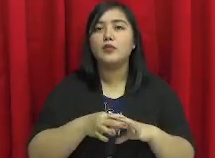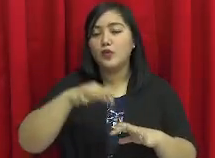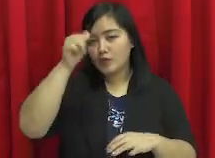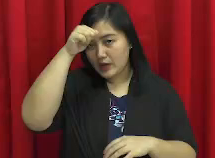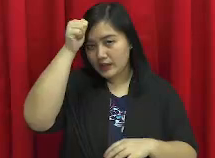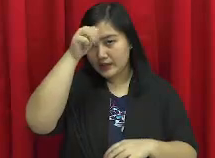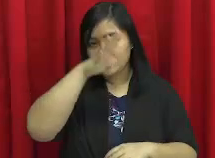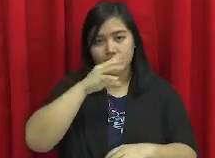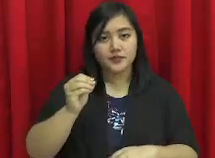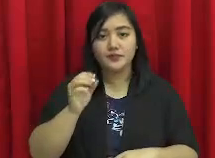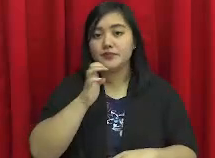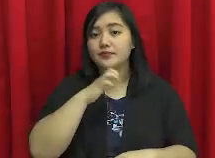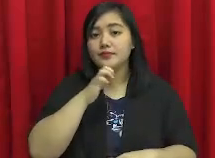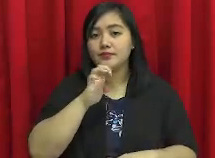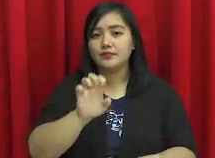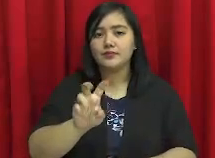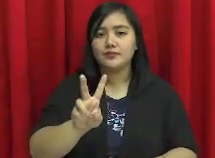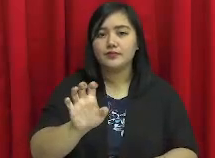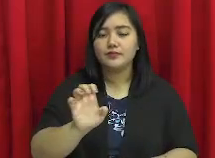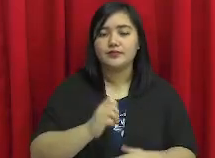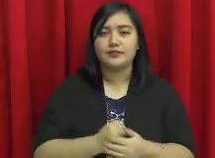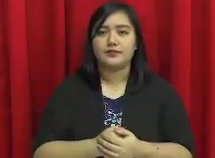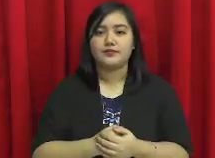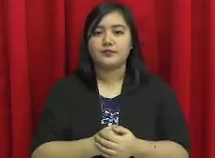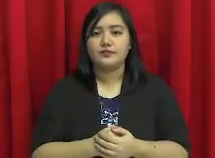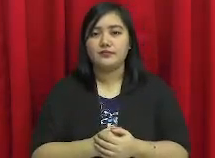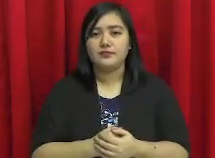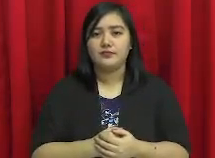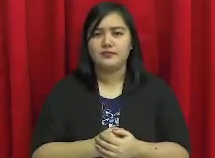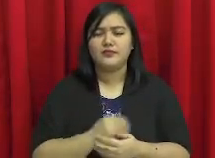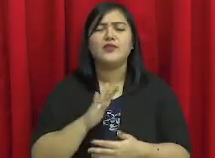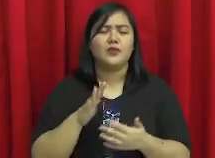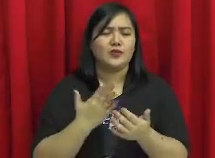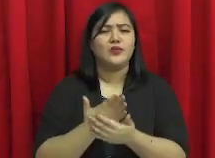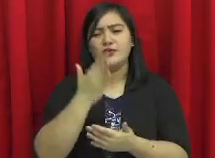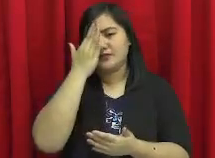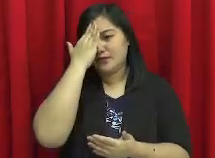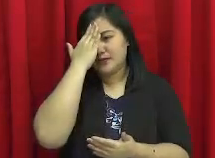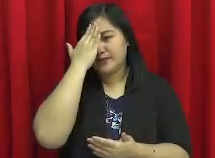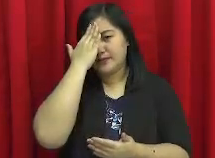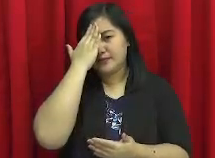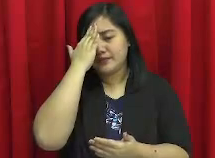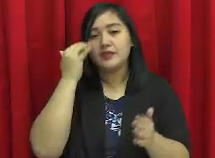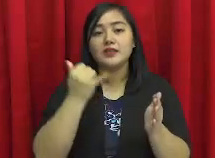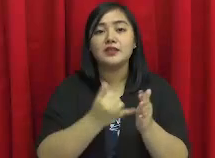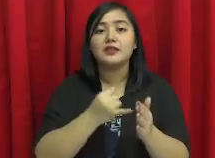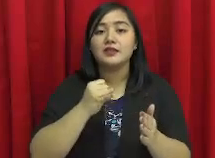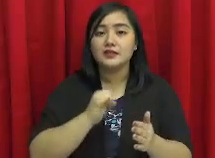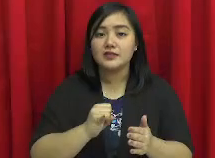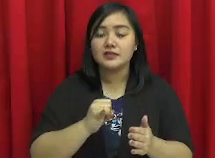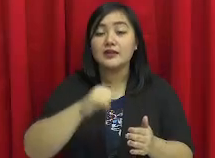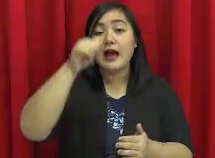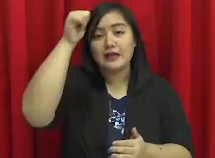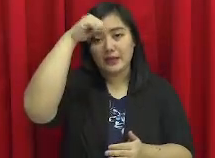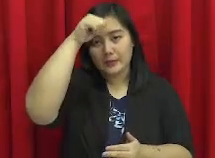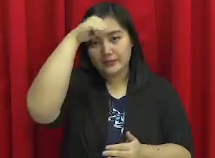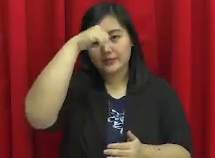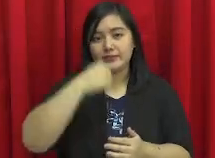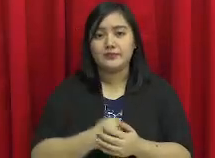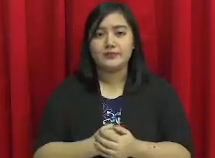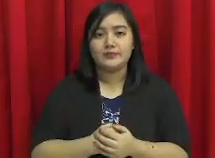mas unang nakasama ng Diyos? Mm-hmm. Of course, we all know the answer. The answer is Adam.